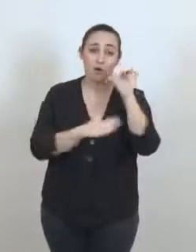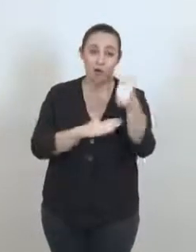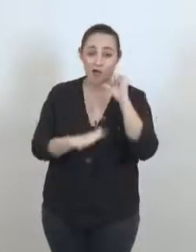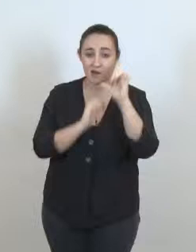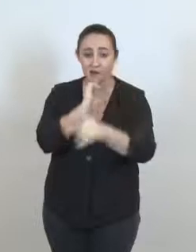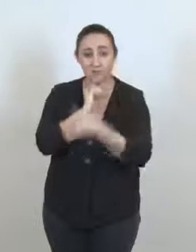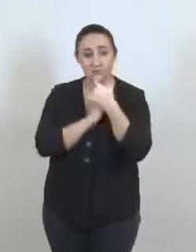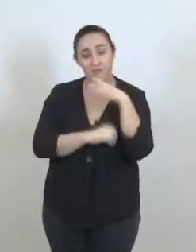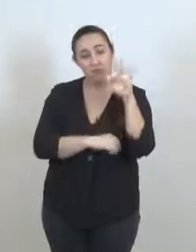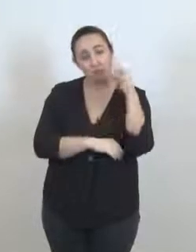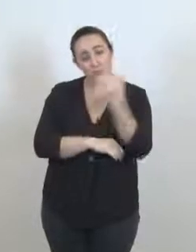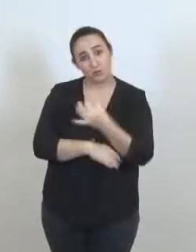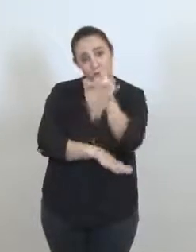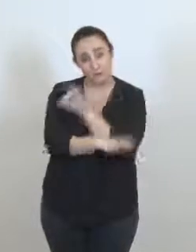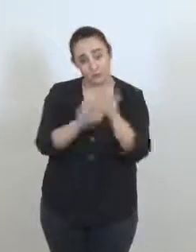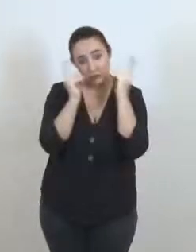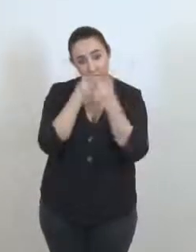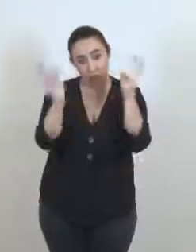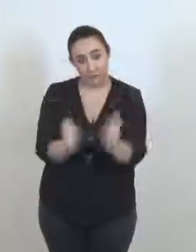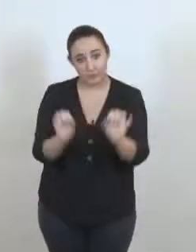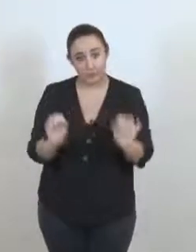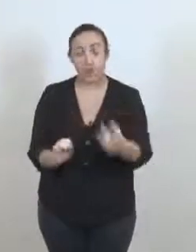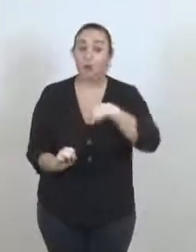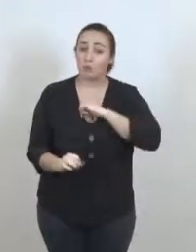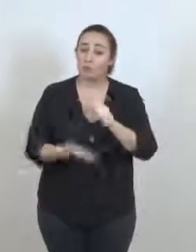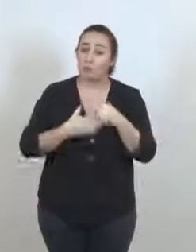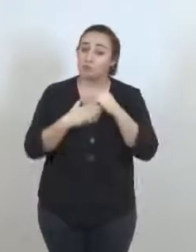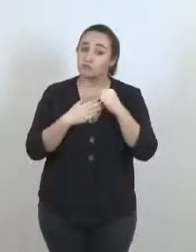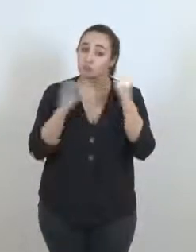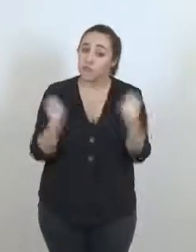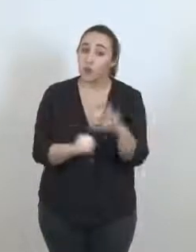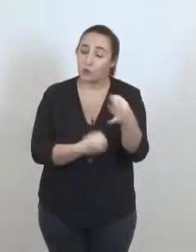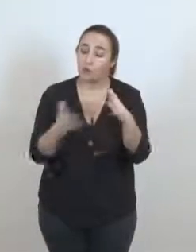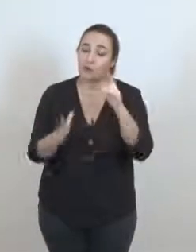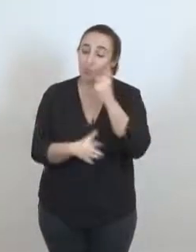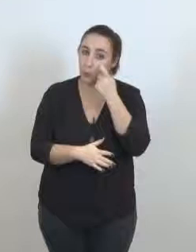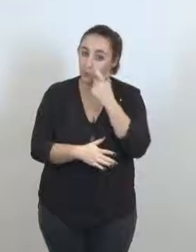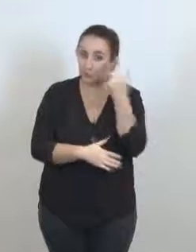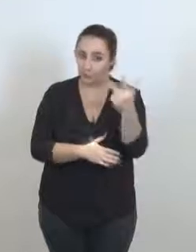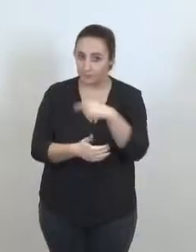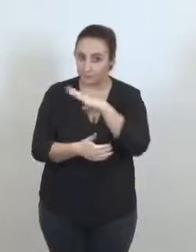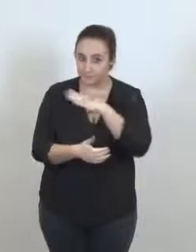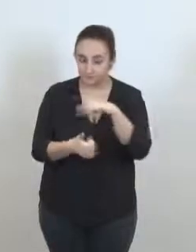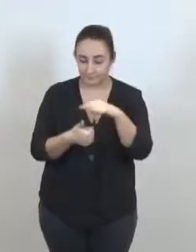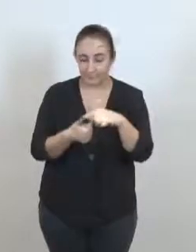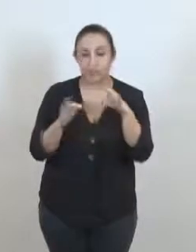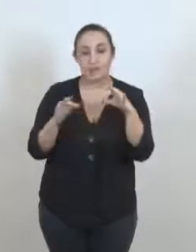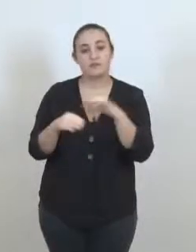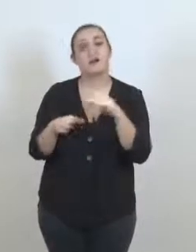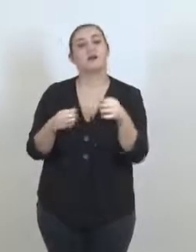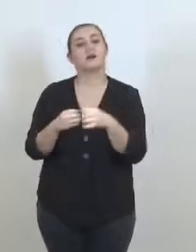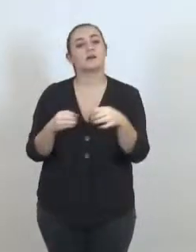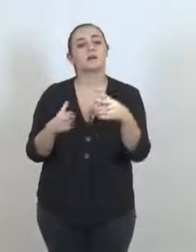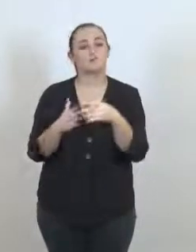50%. Néanmoins, sur le point-là, même si nous le soutenons, je ferai 3 remarques. La première concernant le développement de stations essence fournissant